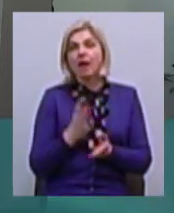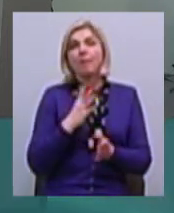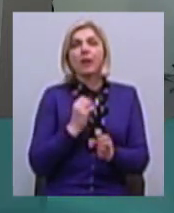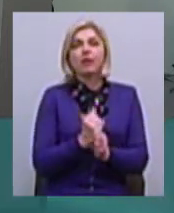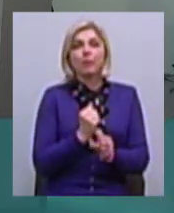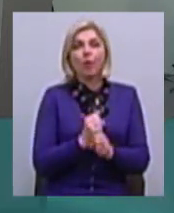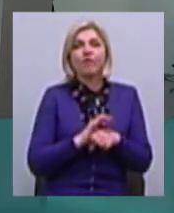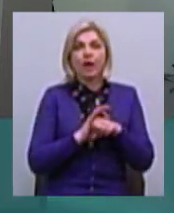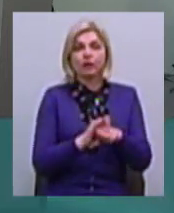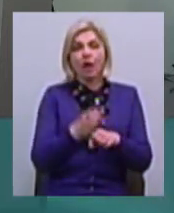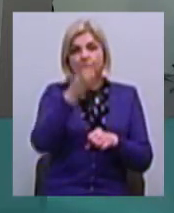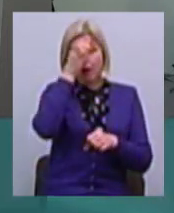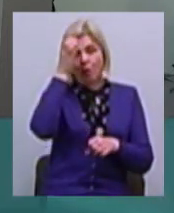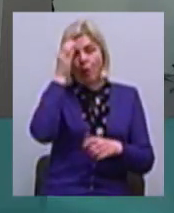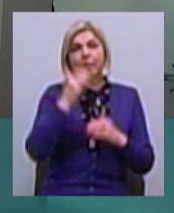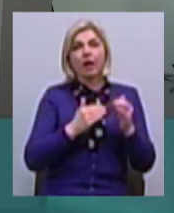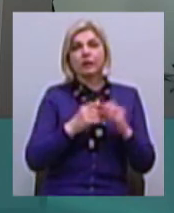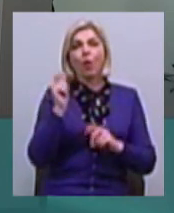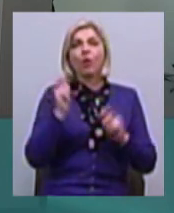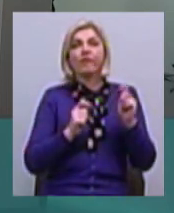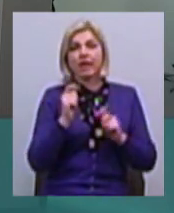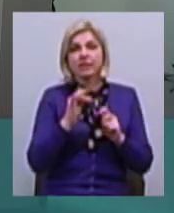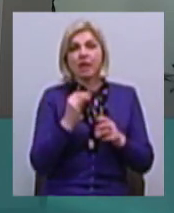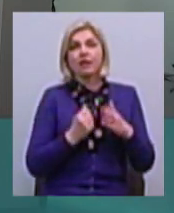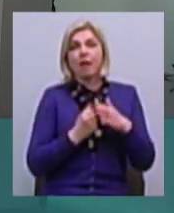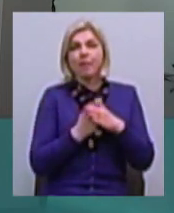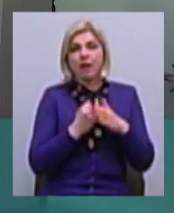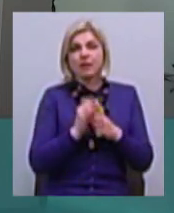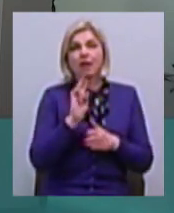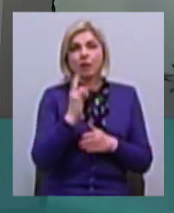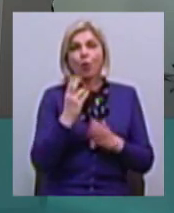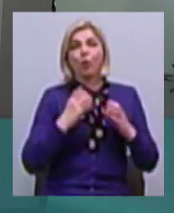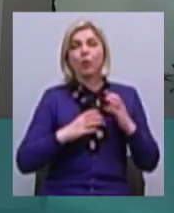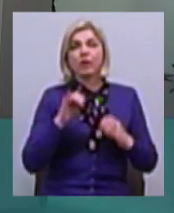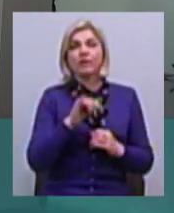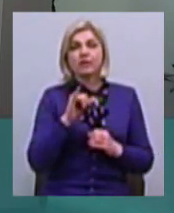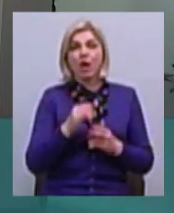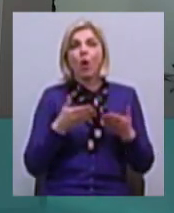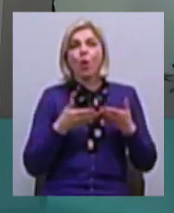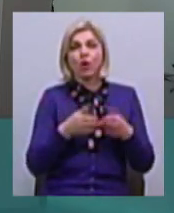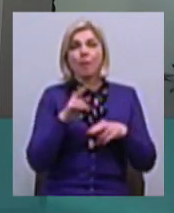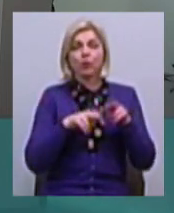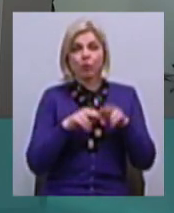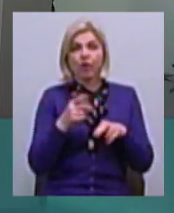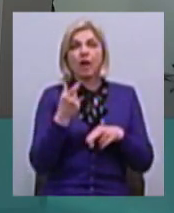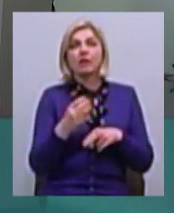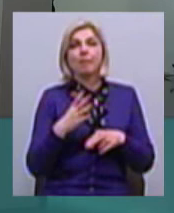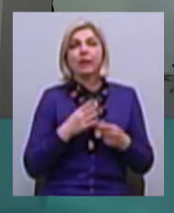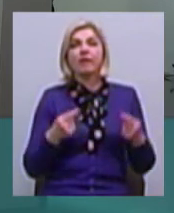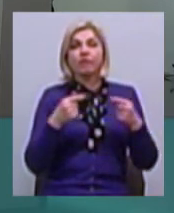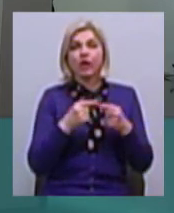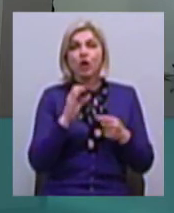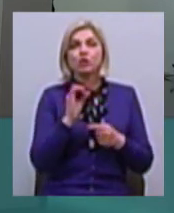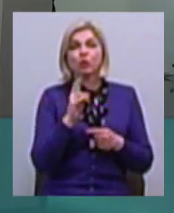проведено науково-практичну конференцію на базі Миколаївського університету кораблебудування, на якій було визначено термін, що